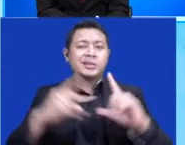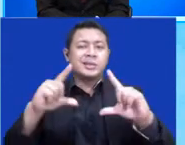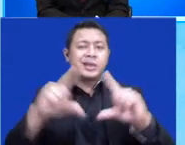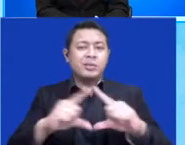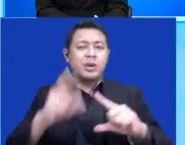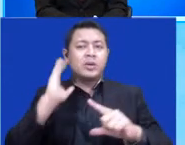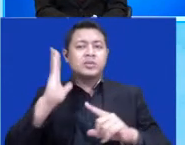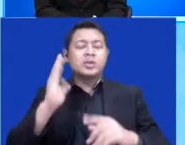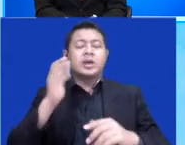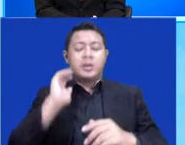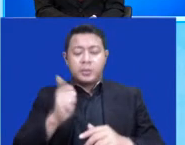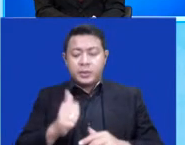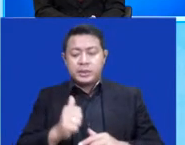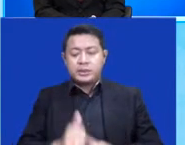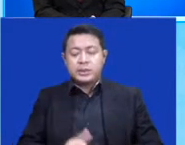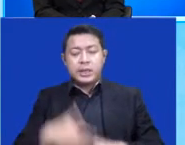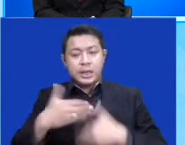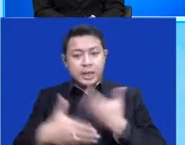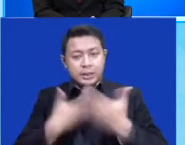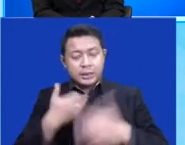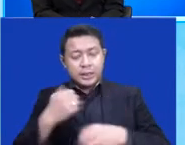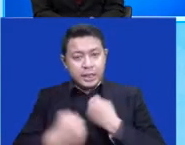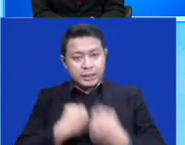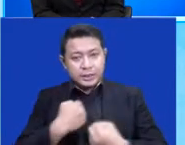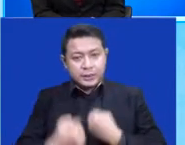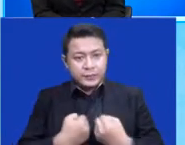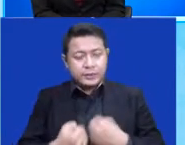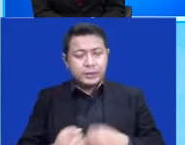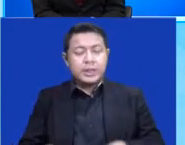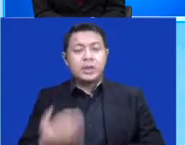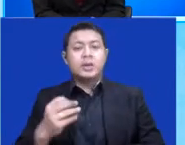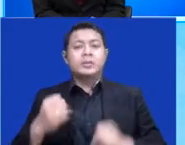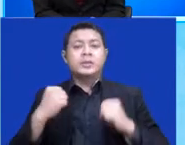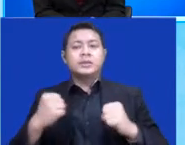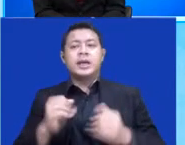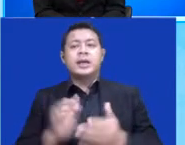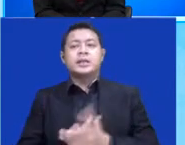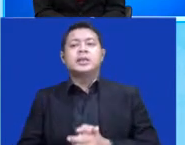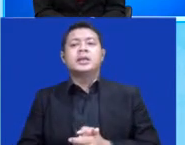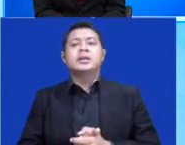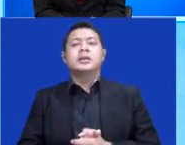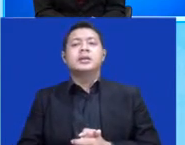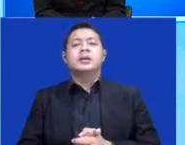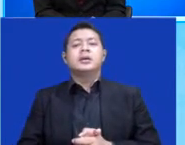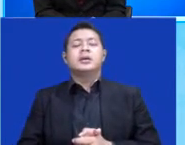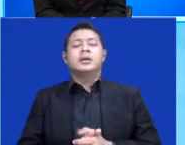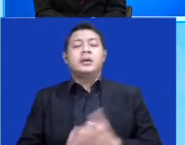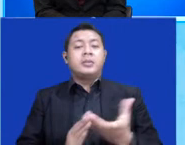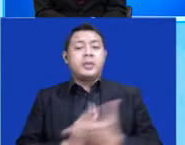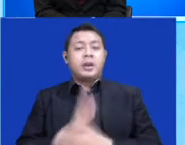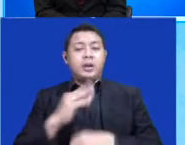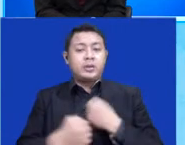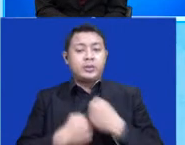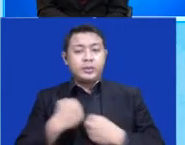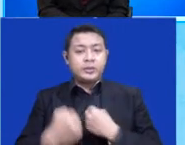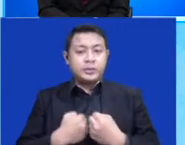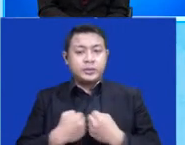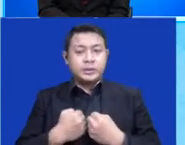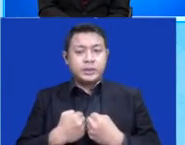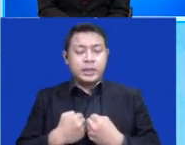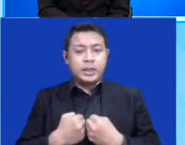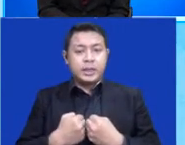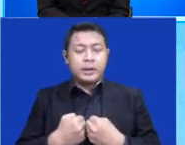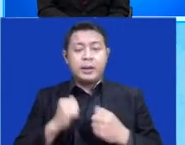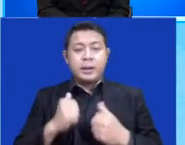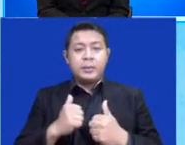bisa menjalankan aktivitas hidup sehat, dan kemudian tadi melalui upaya mampu